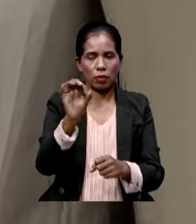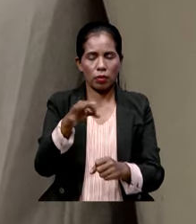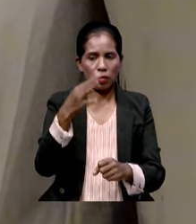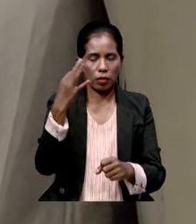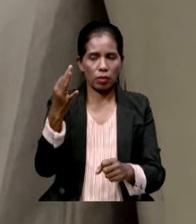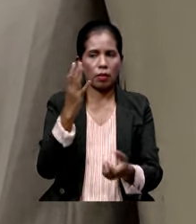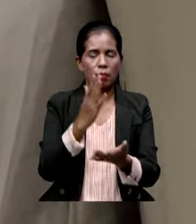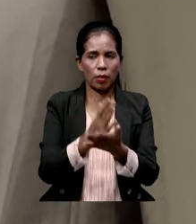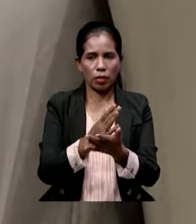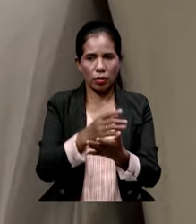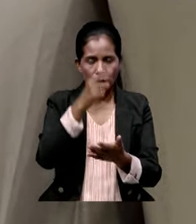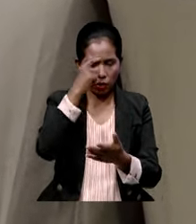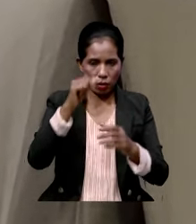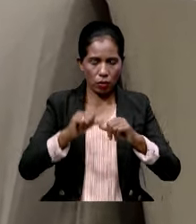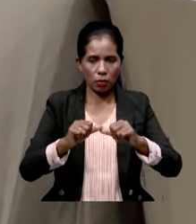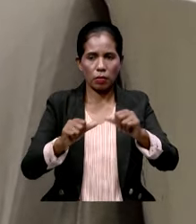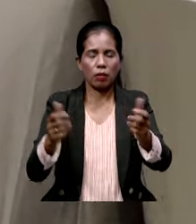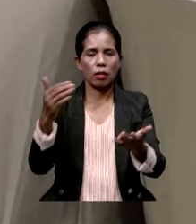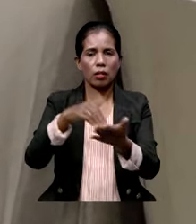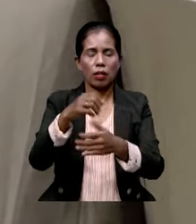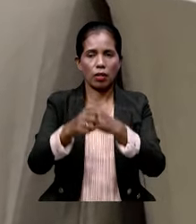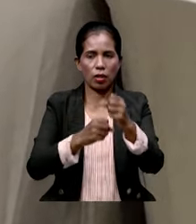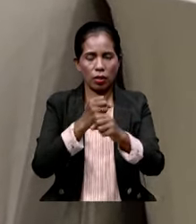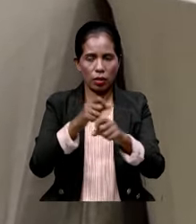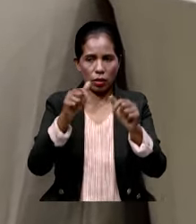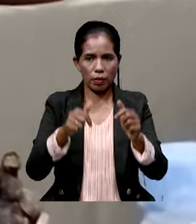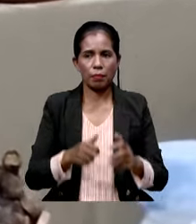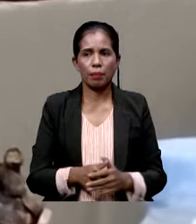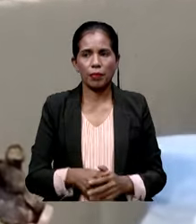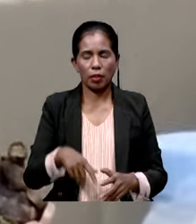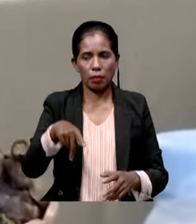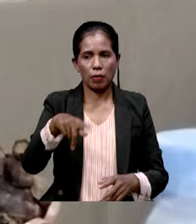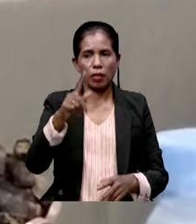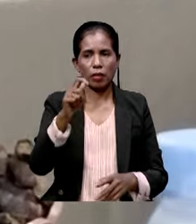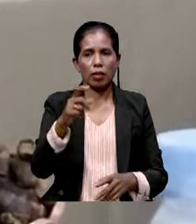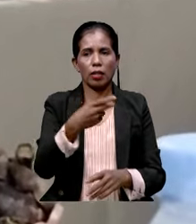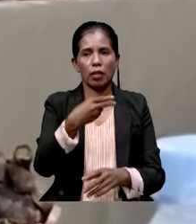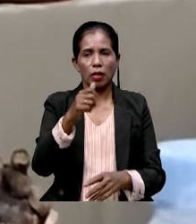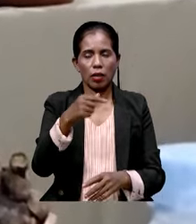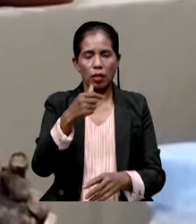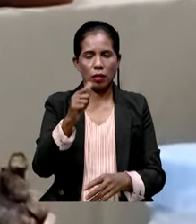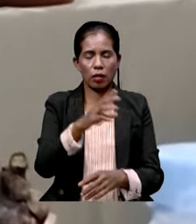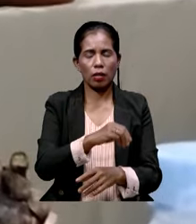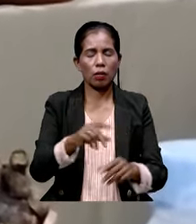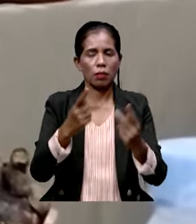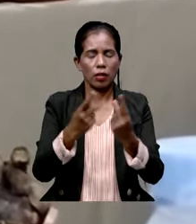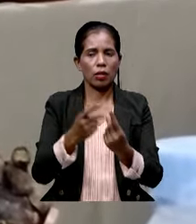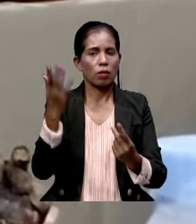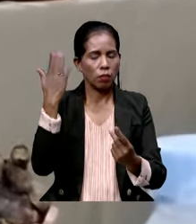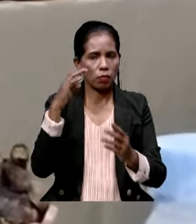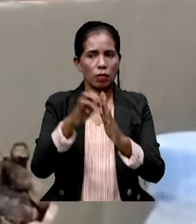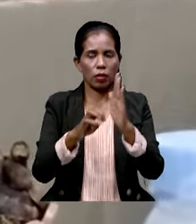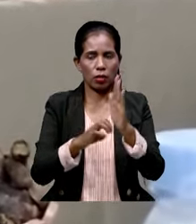ne paradutia, nune kontinua fali ia tinang ne. Alain dene PT Garam Mos nudar kompanya antigu estadunian